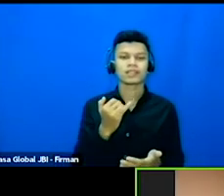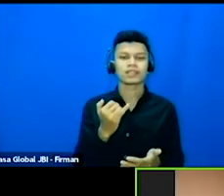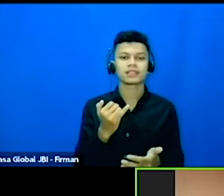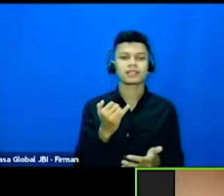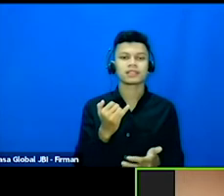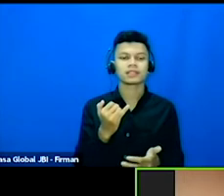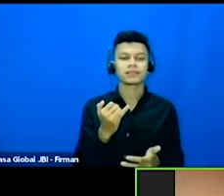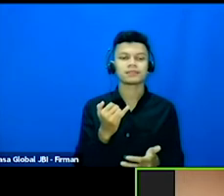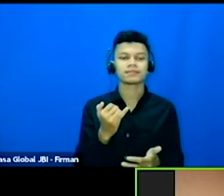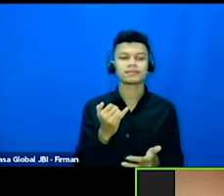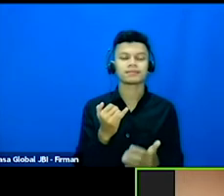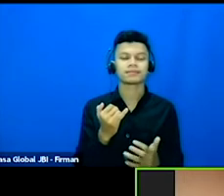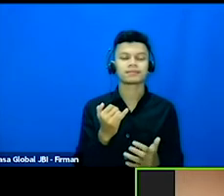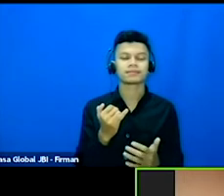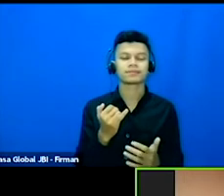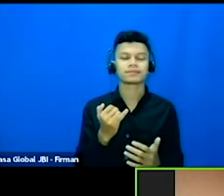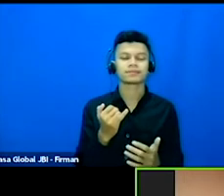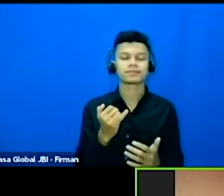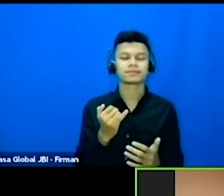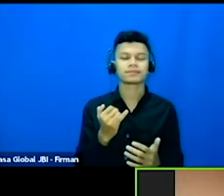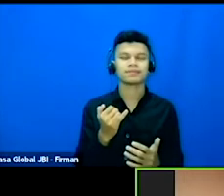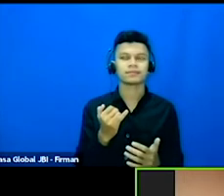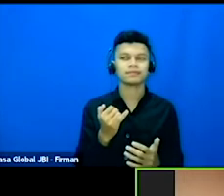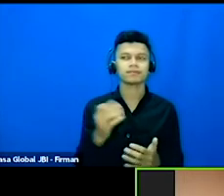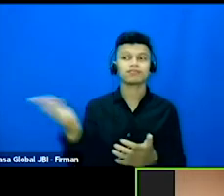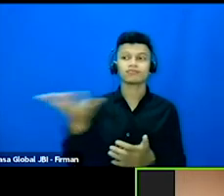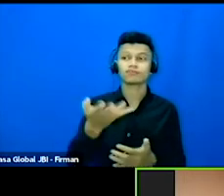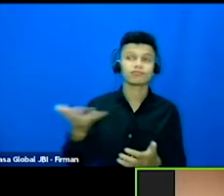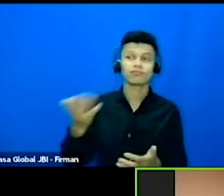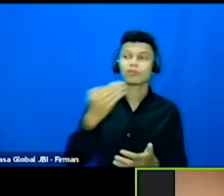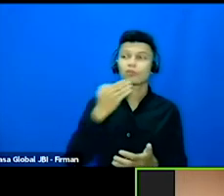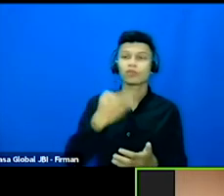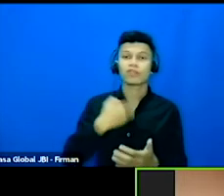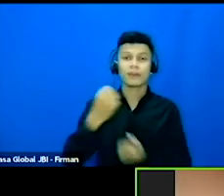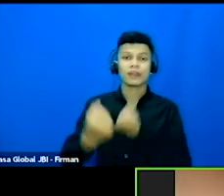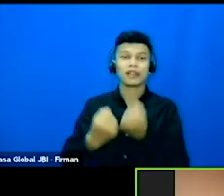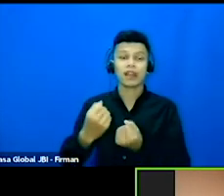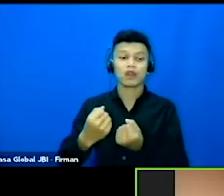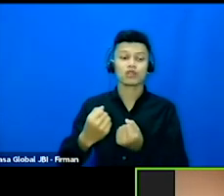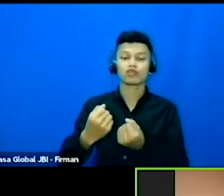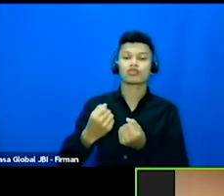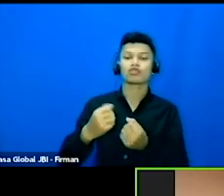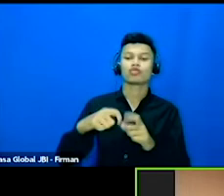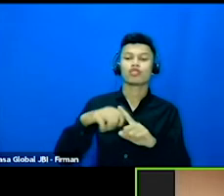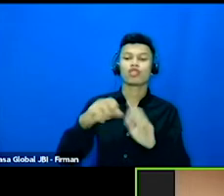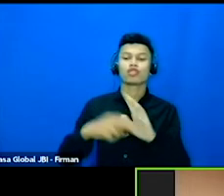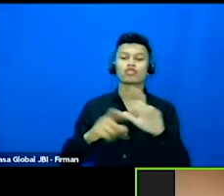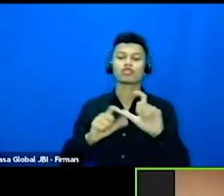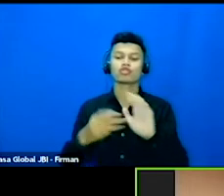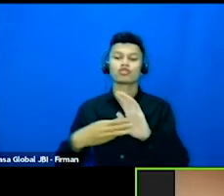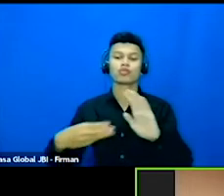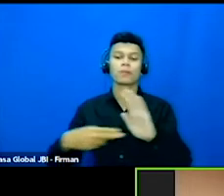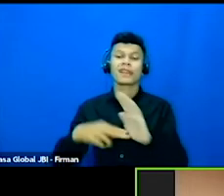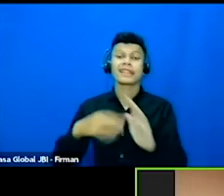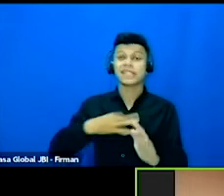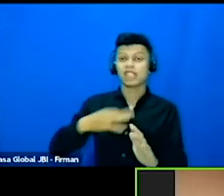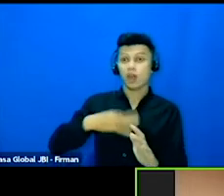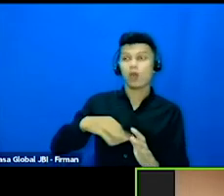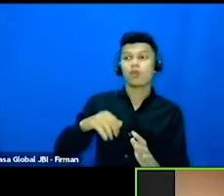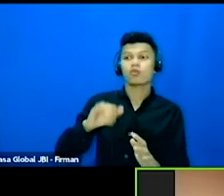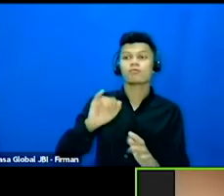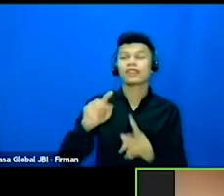apa mereka punya perilaku menjadi konsumen hijau gitu tetapi mereka belum